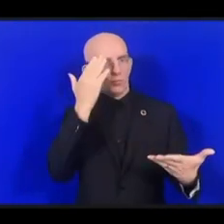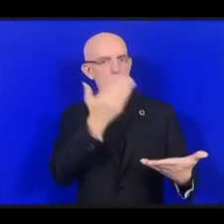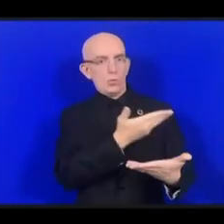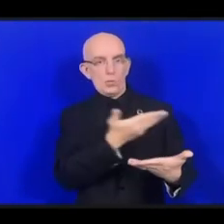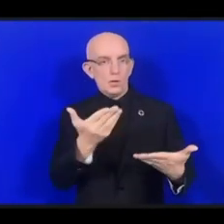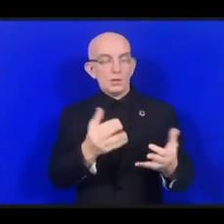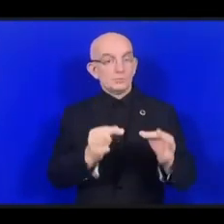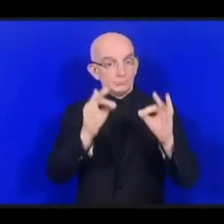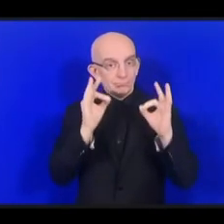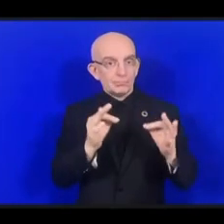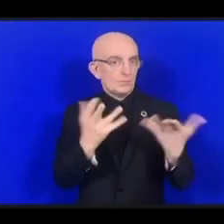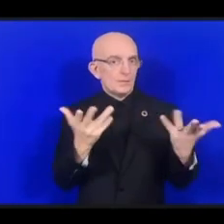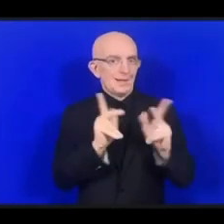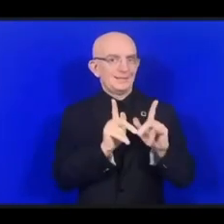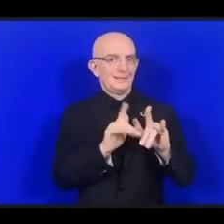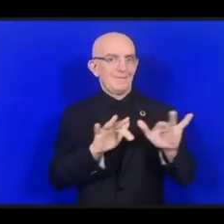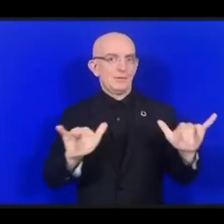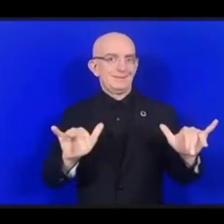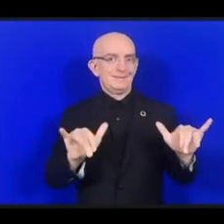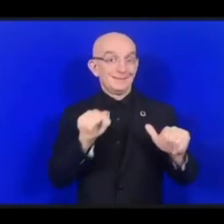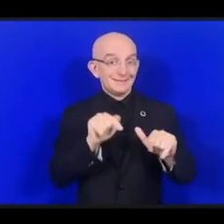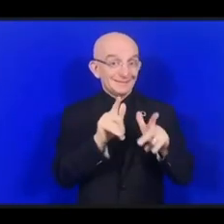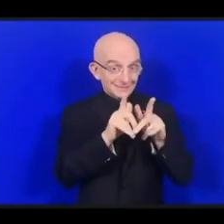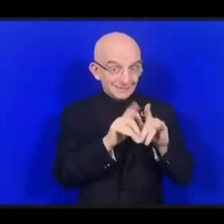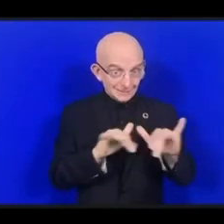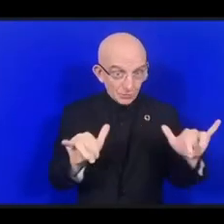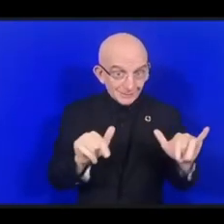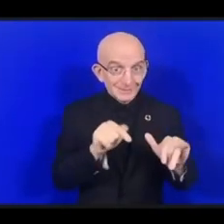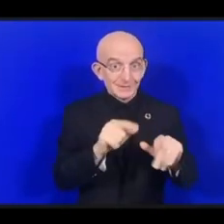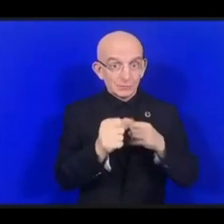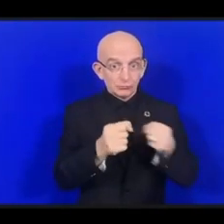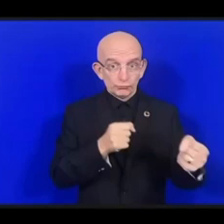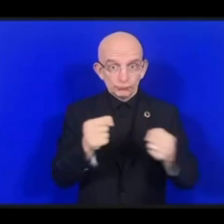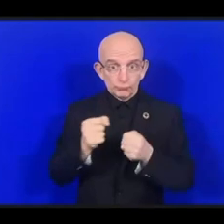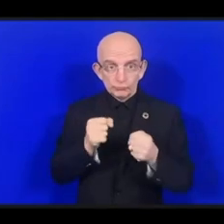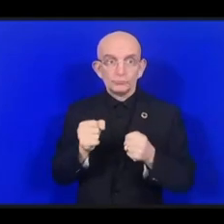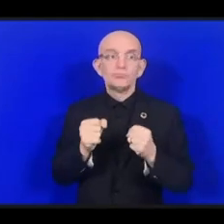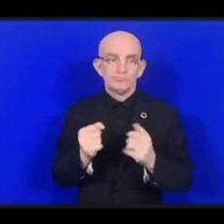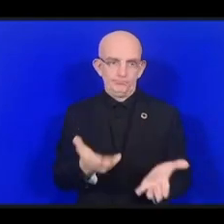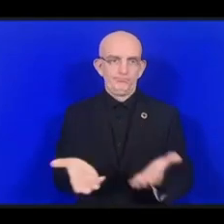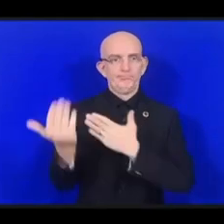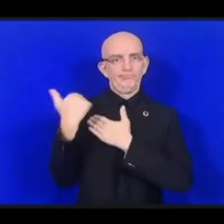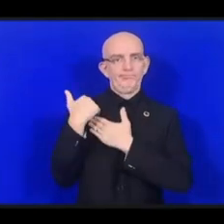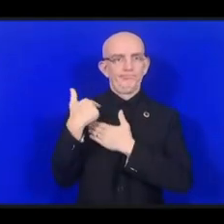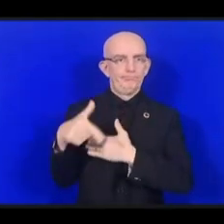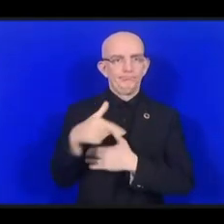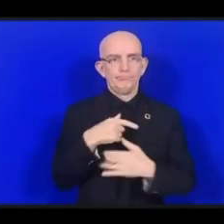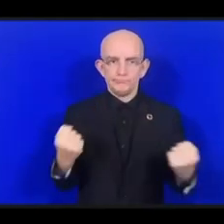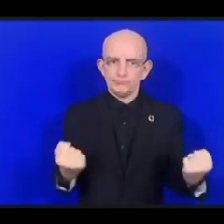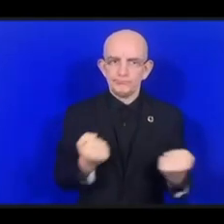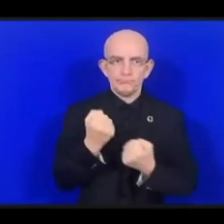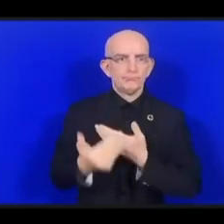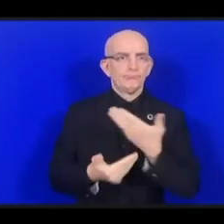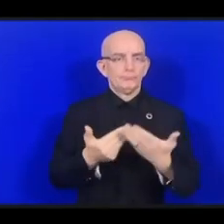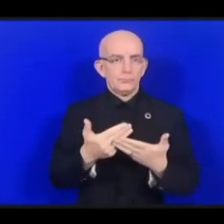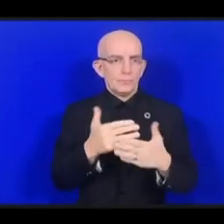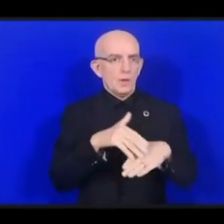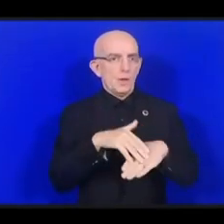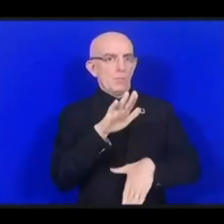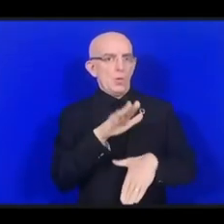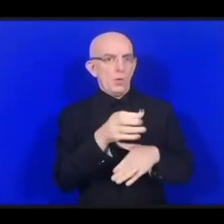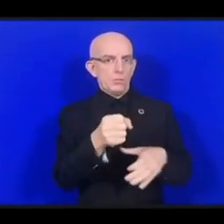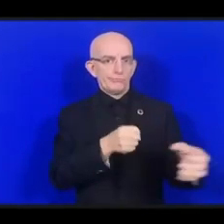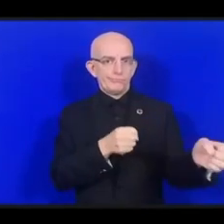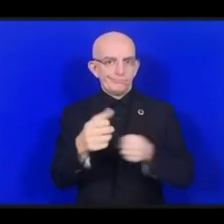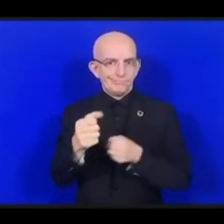parties prenantes qui puissent exprimer plus de genre de race de classe sociale d'origine de culture et